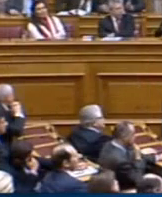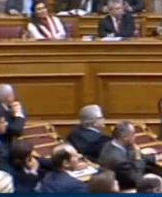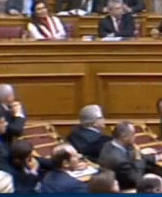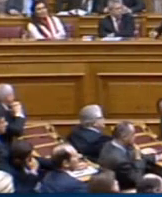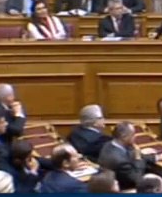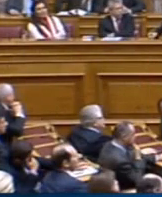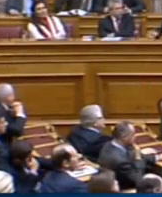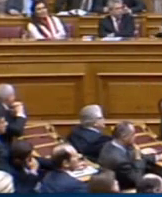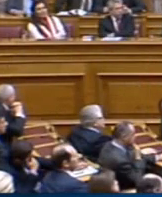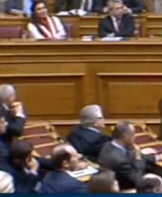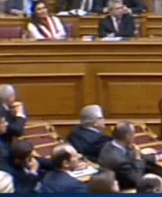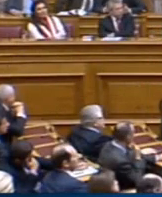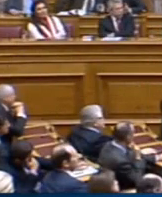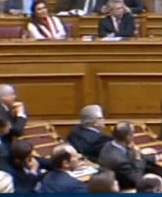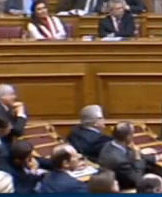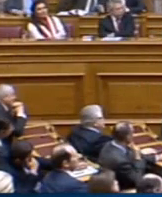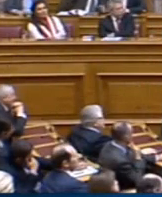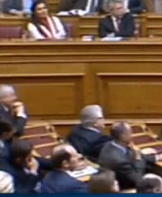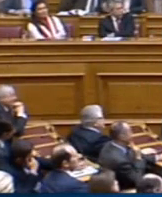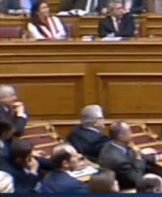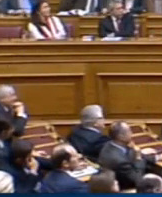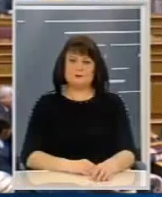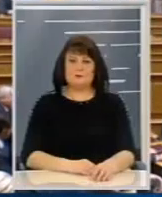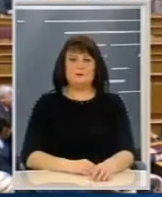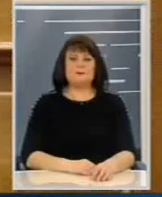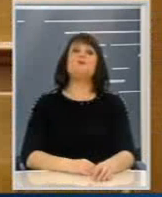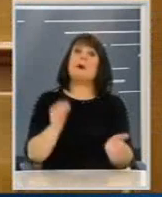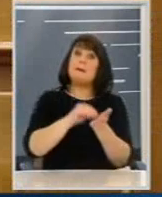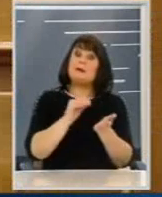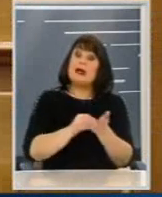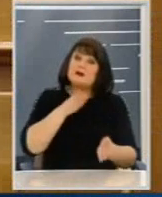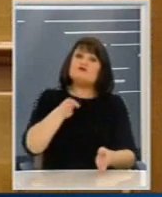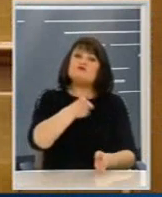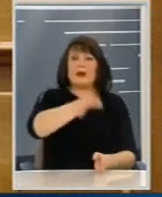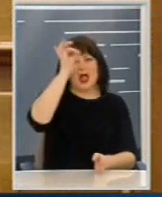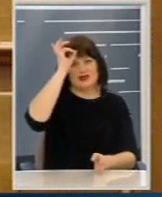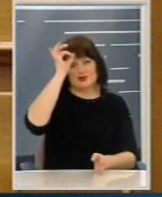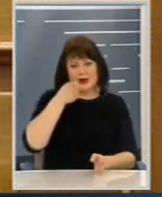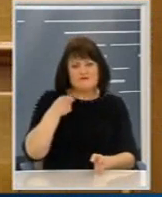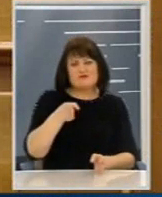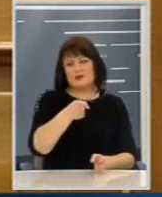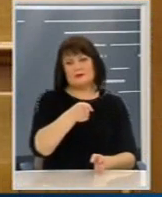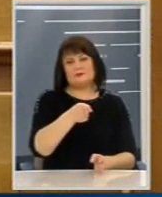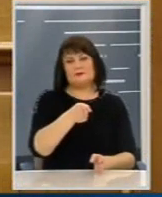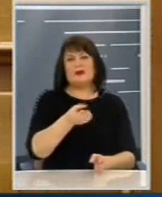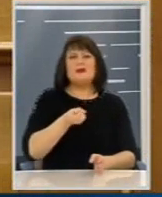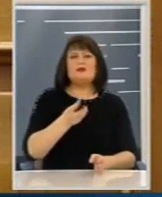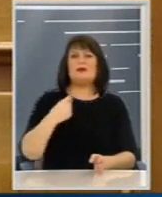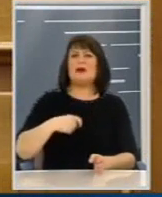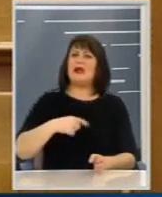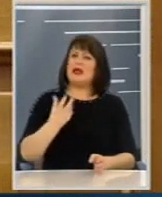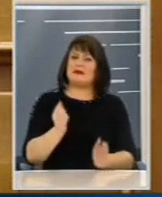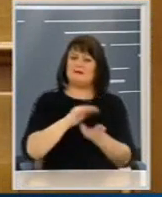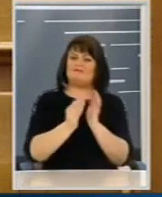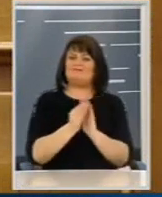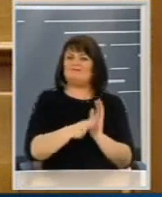Έχουν γίνει επανειλημμένες αστυνομικές επιχειρήσεις. Έχουν εξαρθρωθεί πολυμελή κυκλώματα